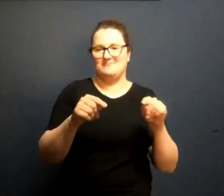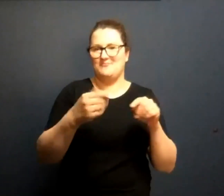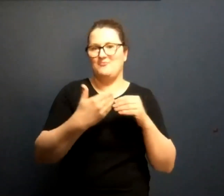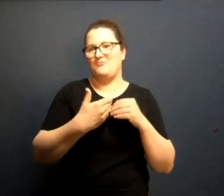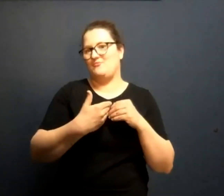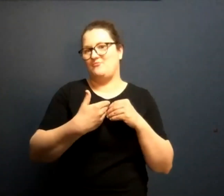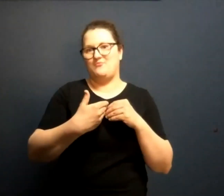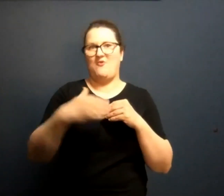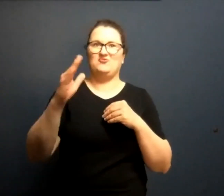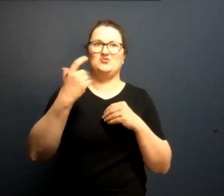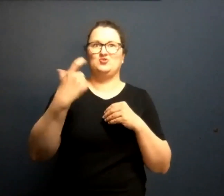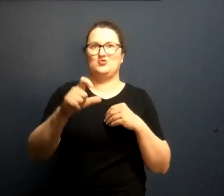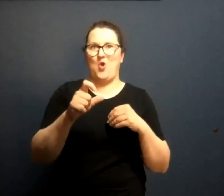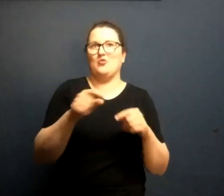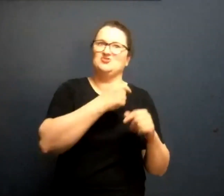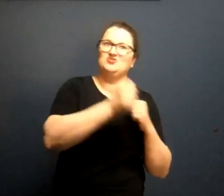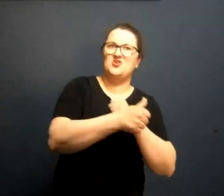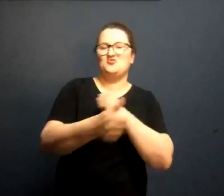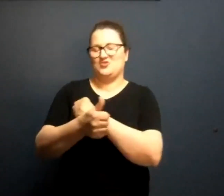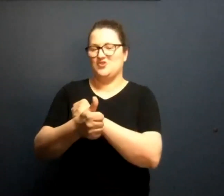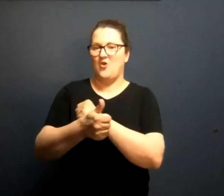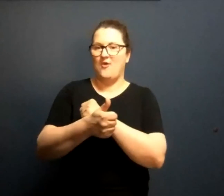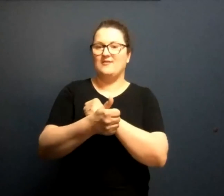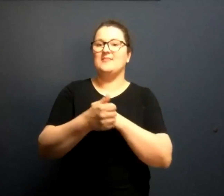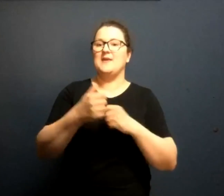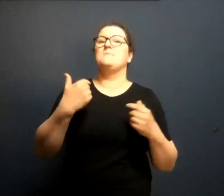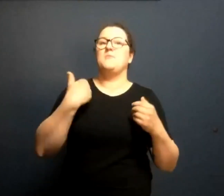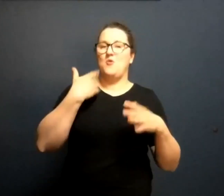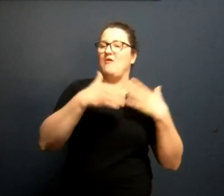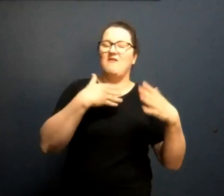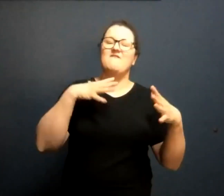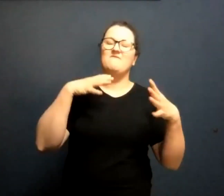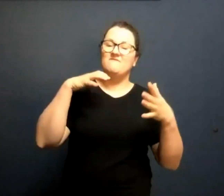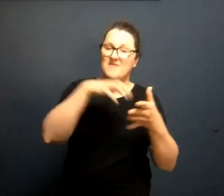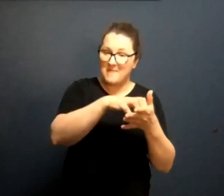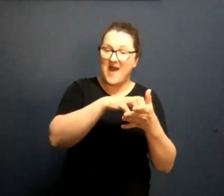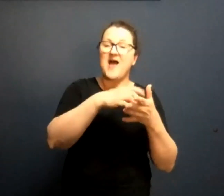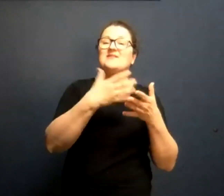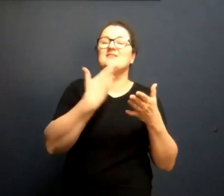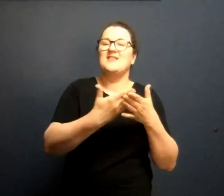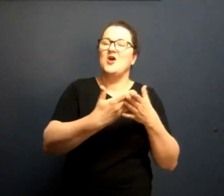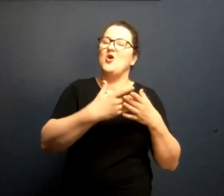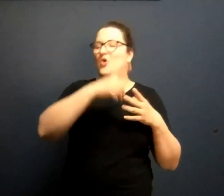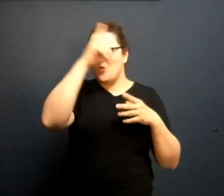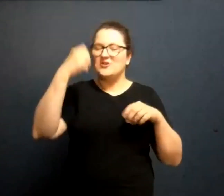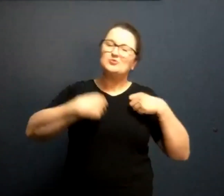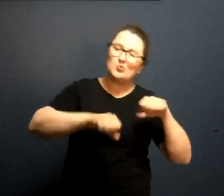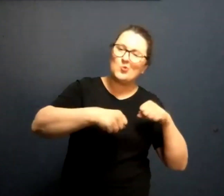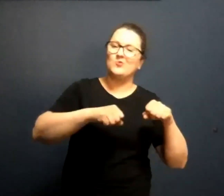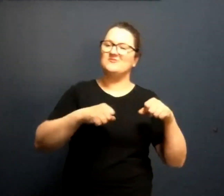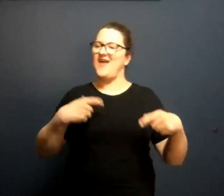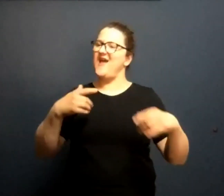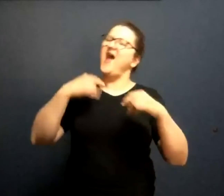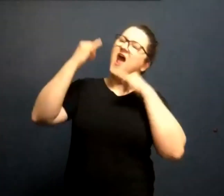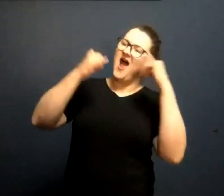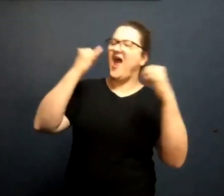60. Doprowadziło to do wypadku drogowego, dlatego że ludzie zatrzymywali się na tych skuterach, zatrzymywali się, wykrzykiwali.